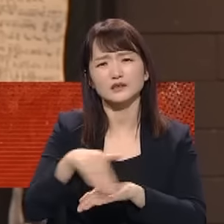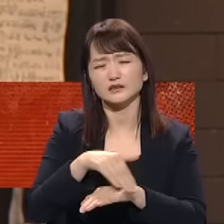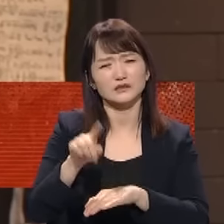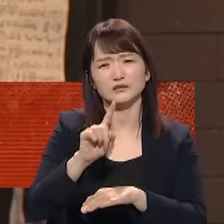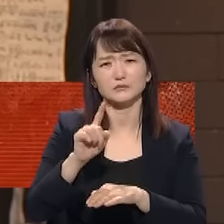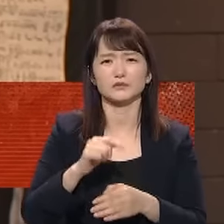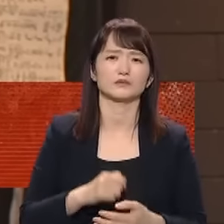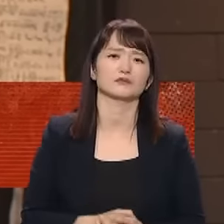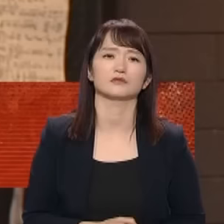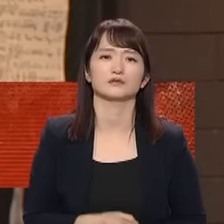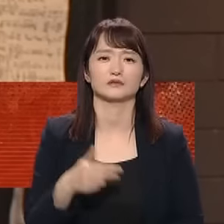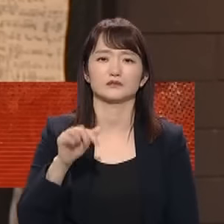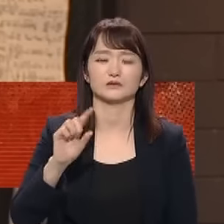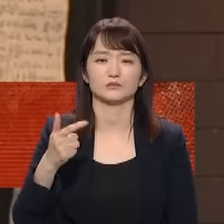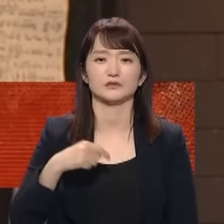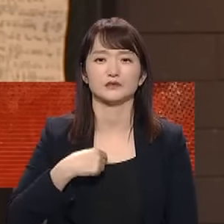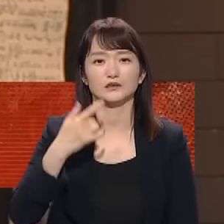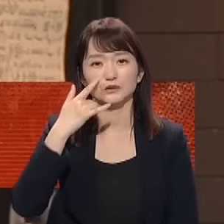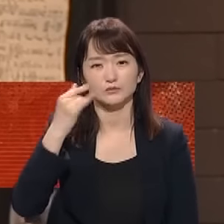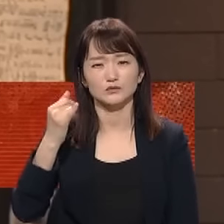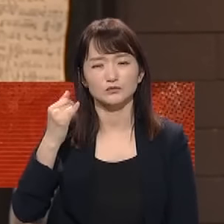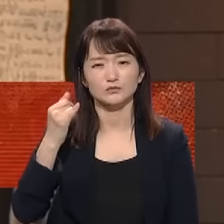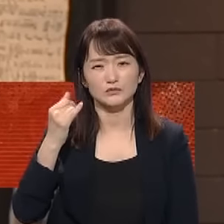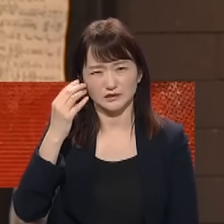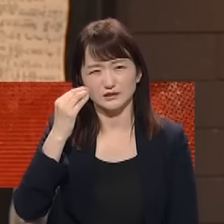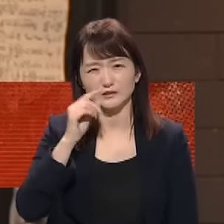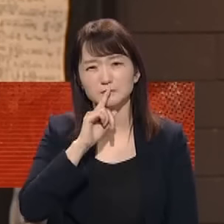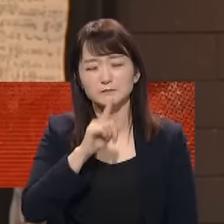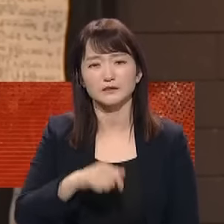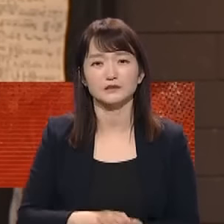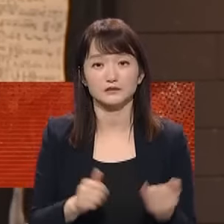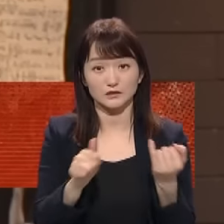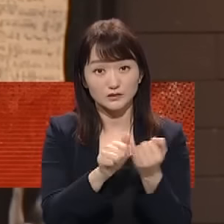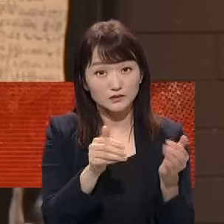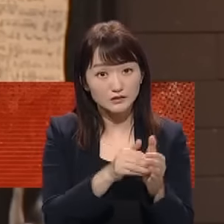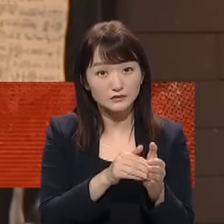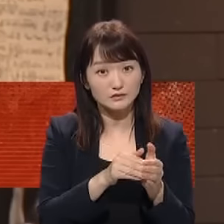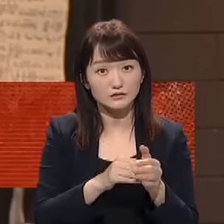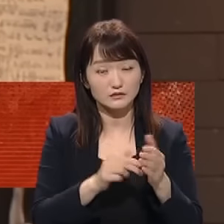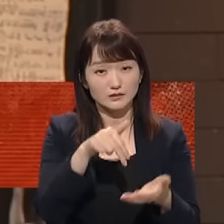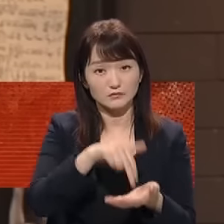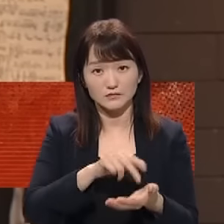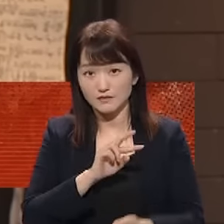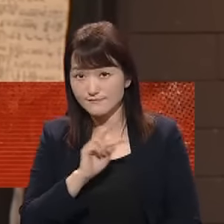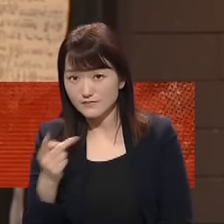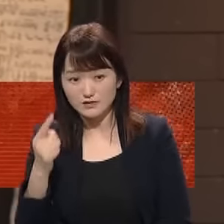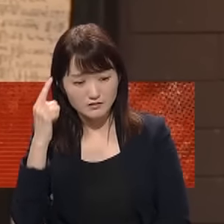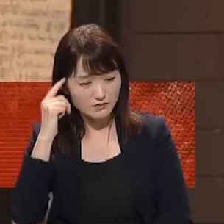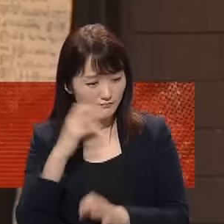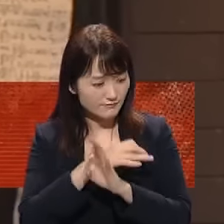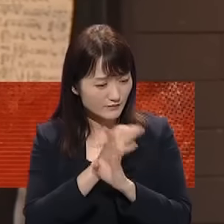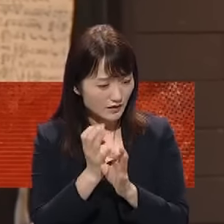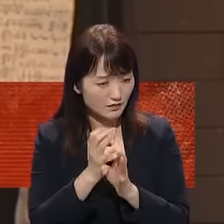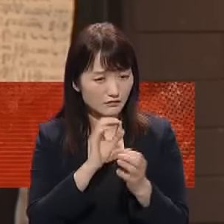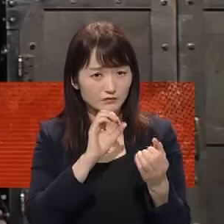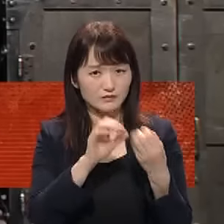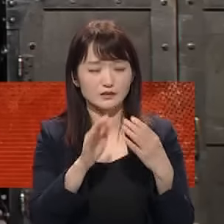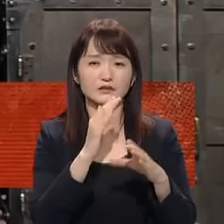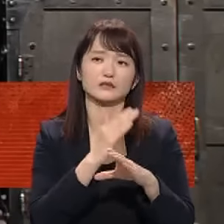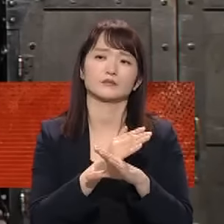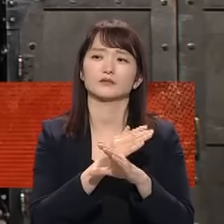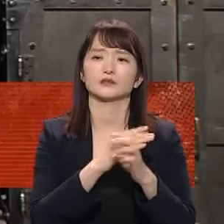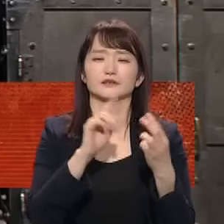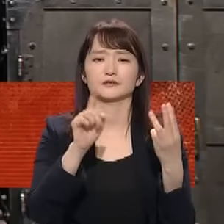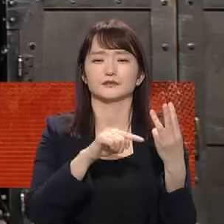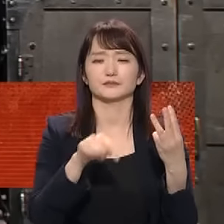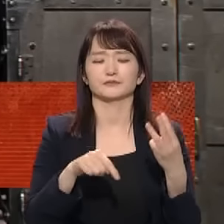씨도 자기 부모 이상하다고 하는 거야. 식 올려봐라, 너. 바로 돌변이야. 이거 왜 이래? 정신 차려, 이거 사, X.